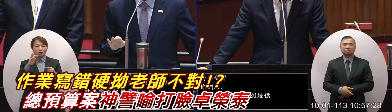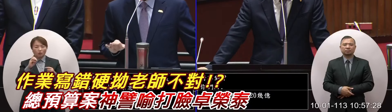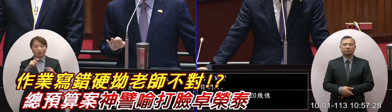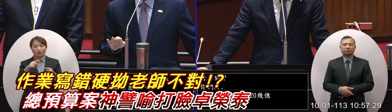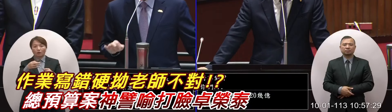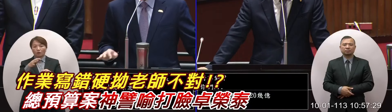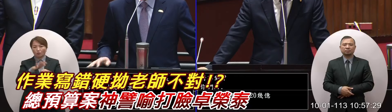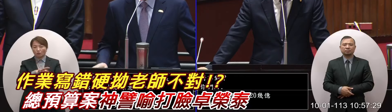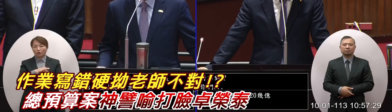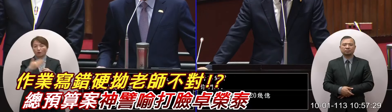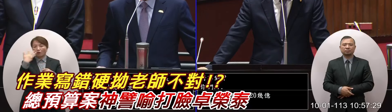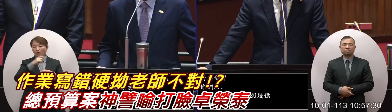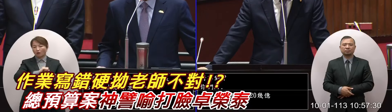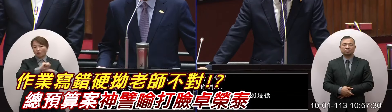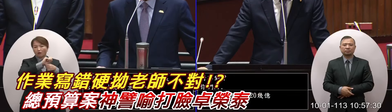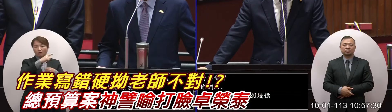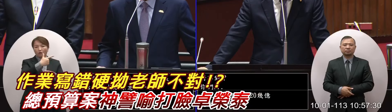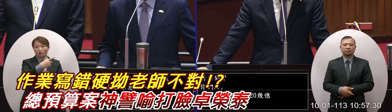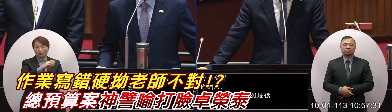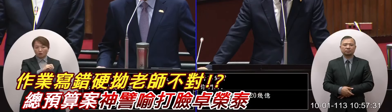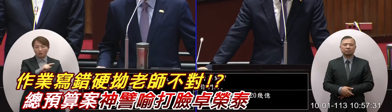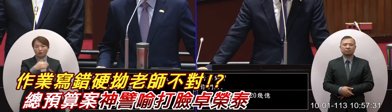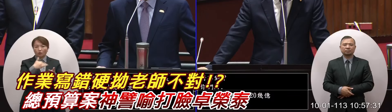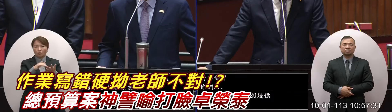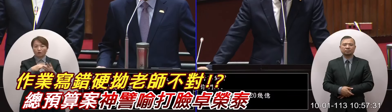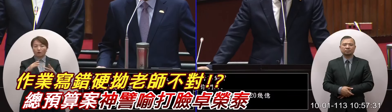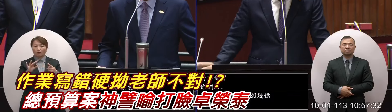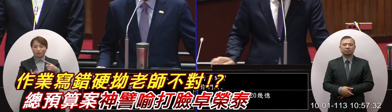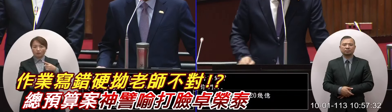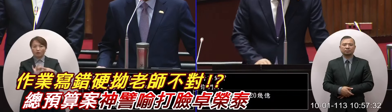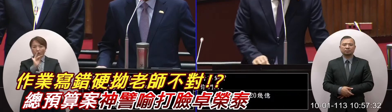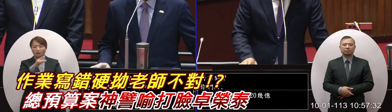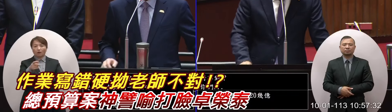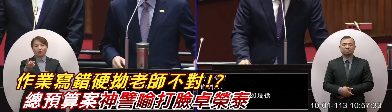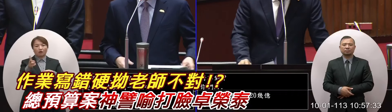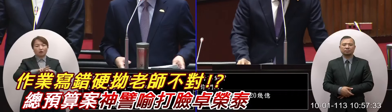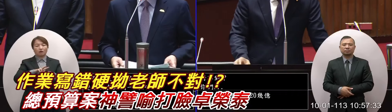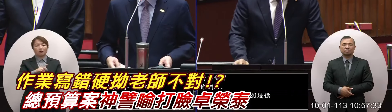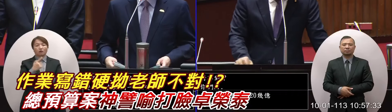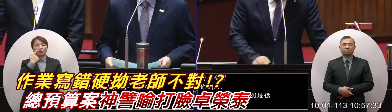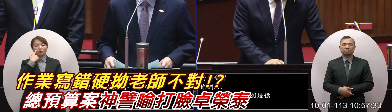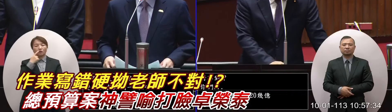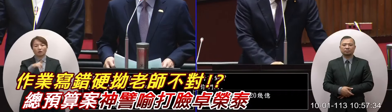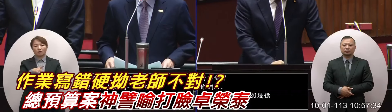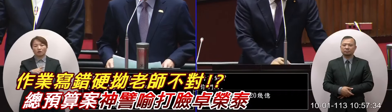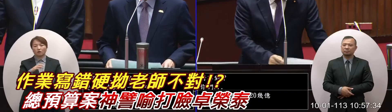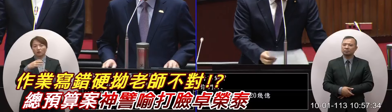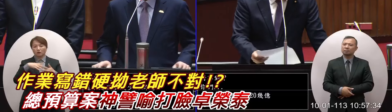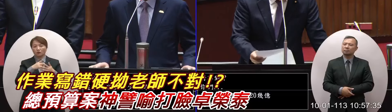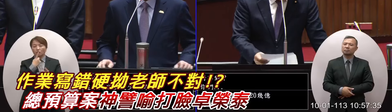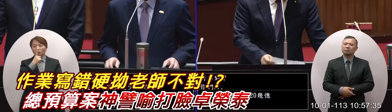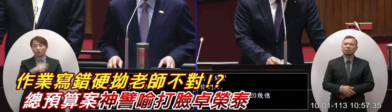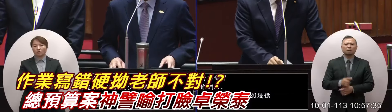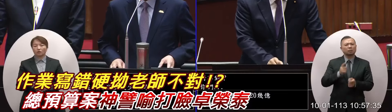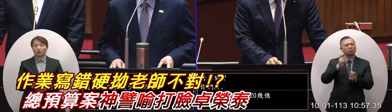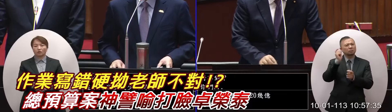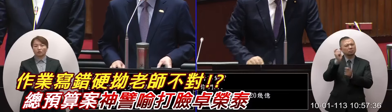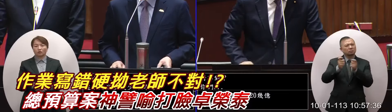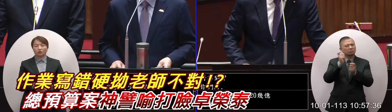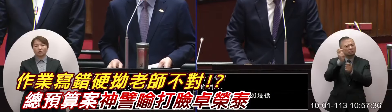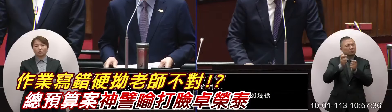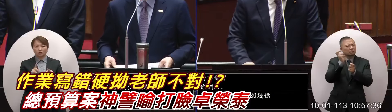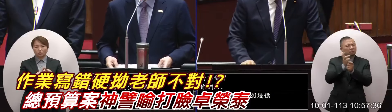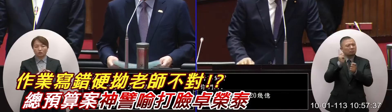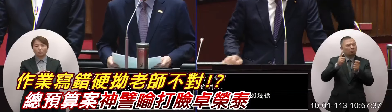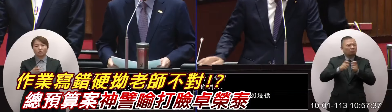补偿一下子增加为6万，比例上是100%的增加。 未曾有一项，他已经十几年没有编列了， 没有错，但